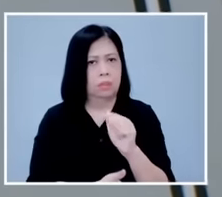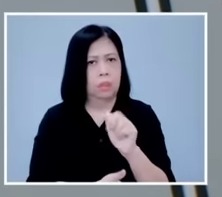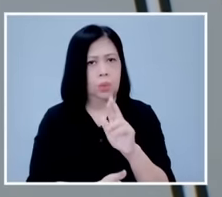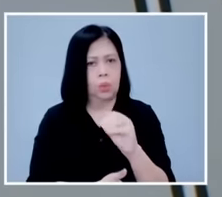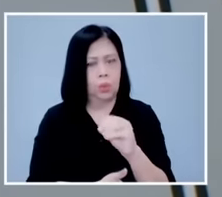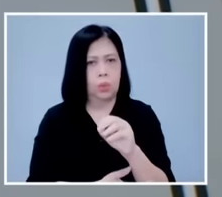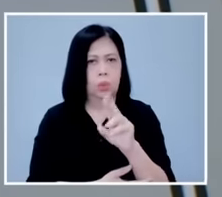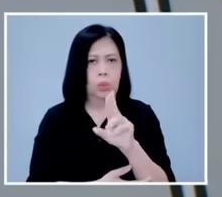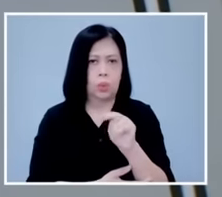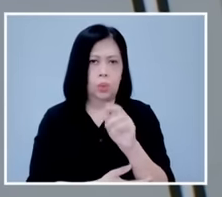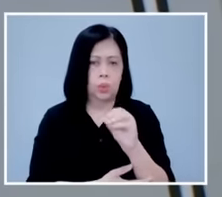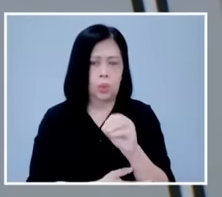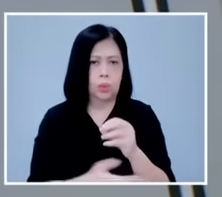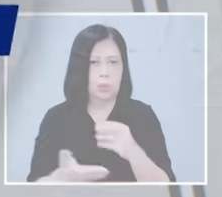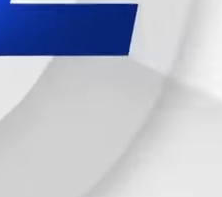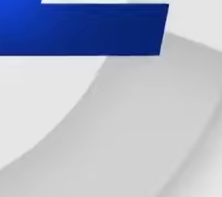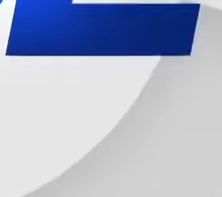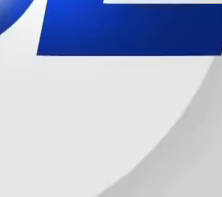Nagpapatrol, Job Manahan.